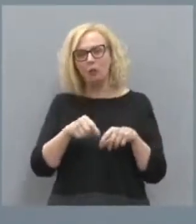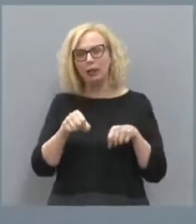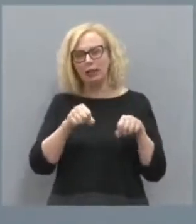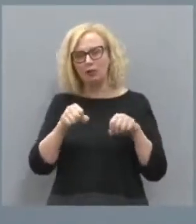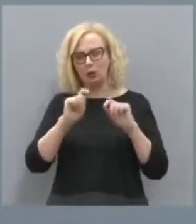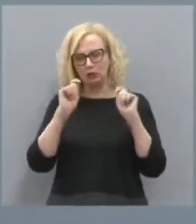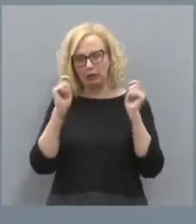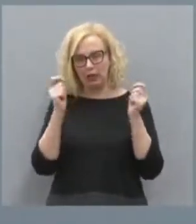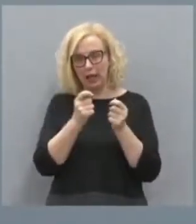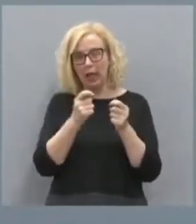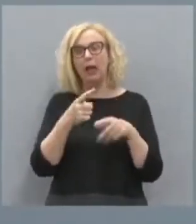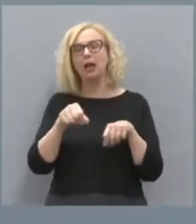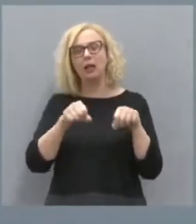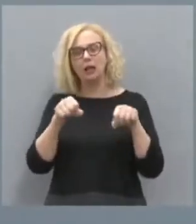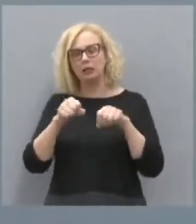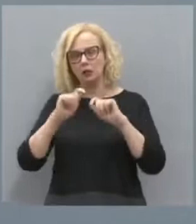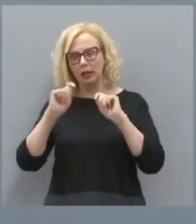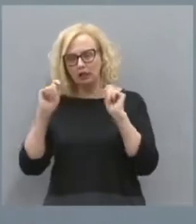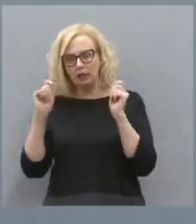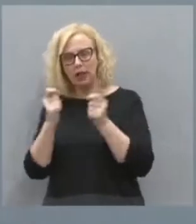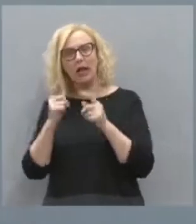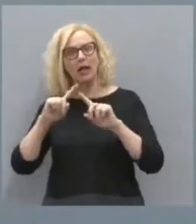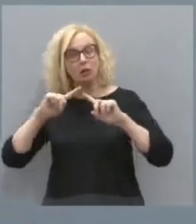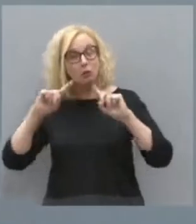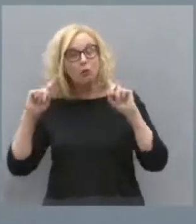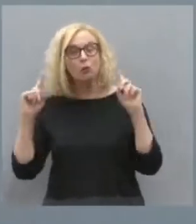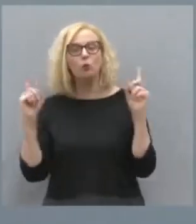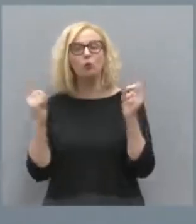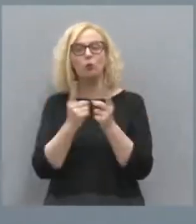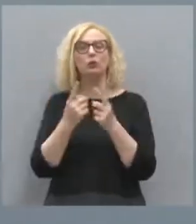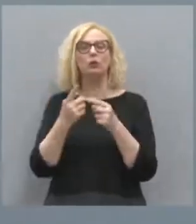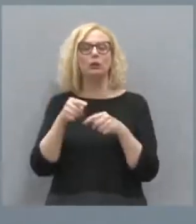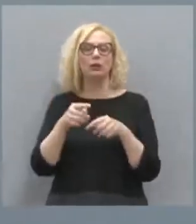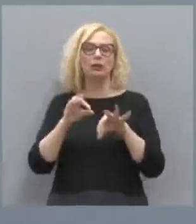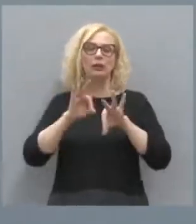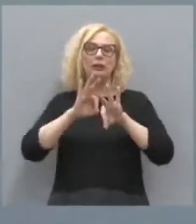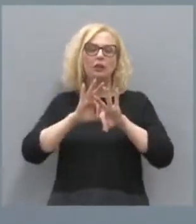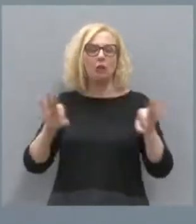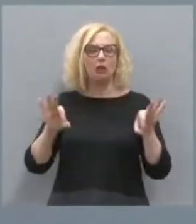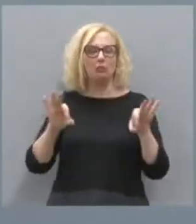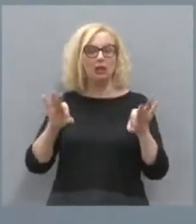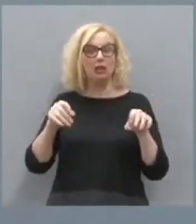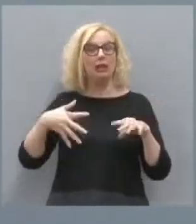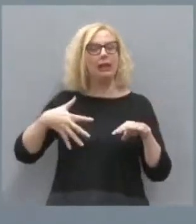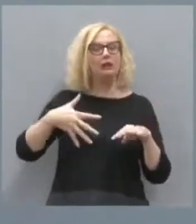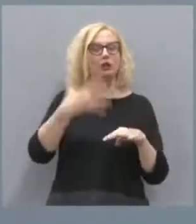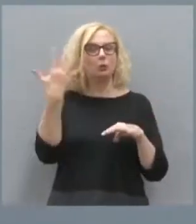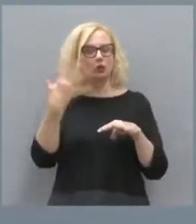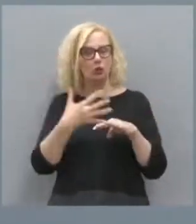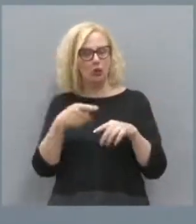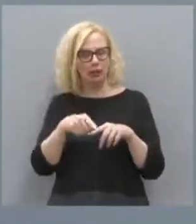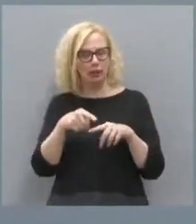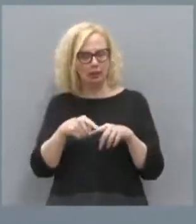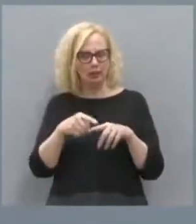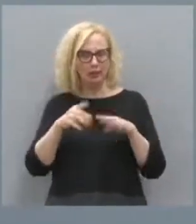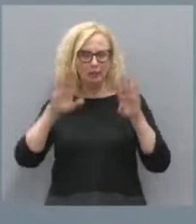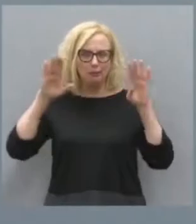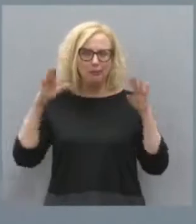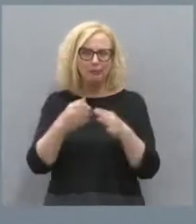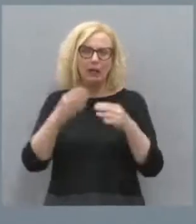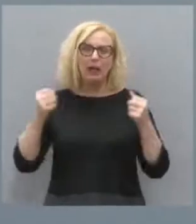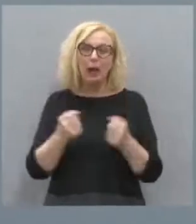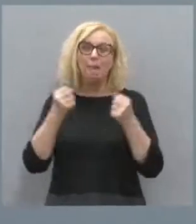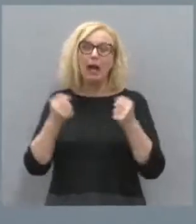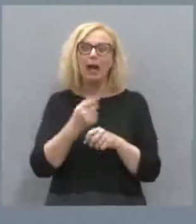della direzione generale gli altri a mettersi a disposizione per questi cinque giorni per questa campagna straordinaria